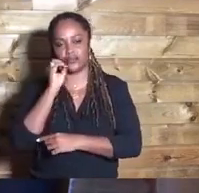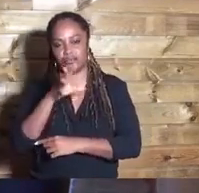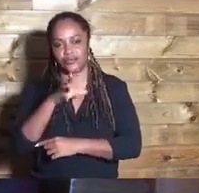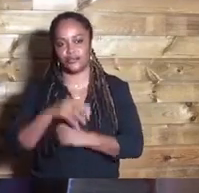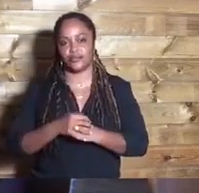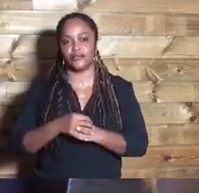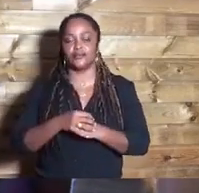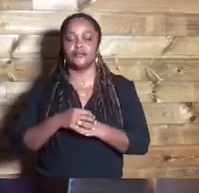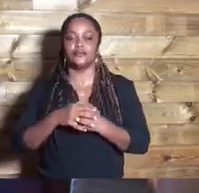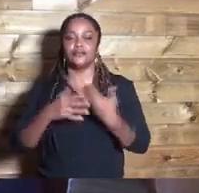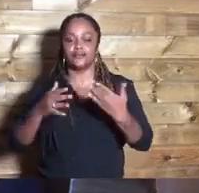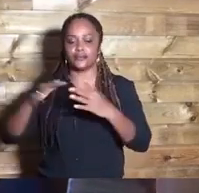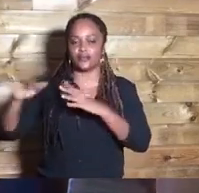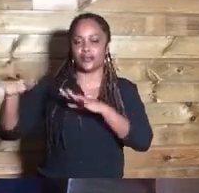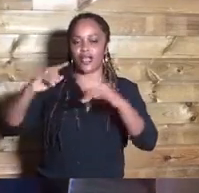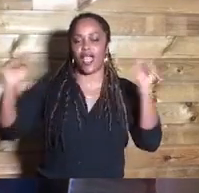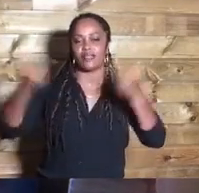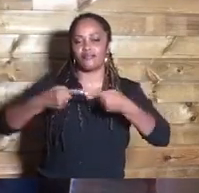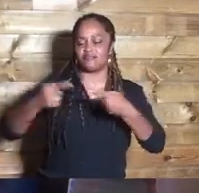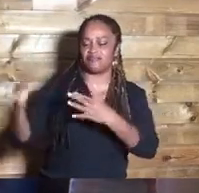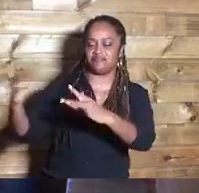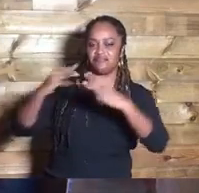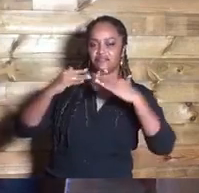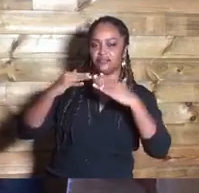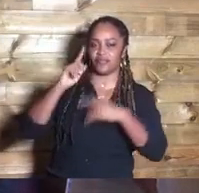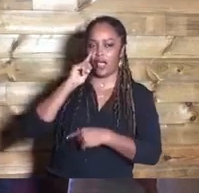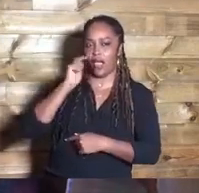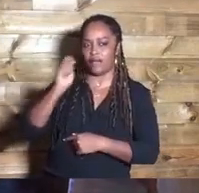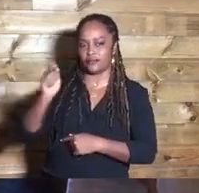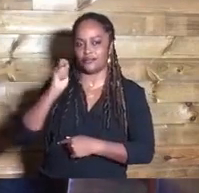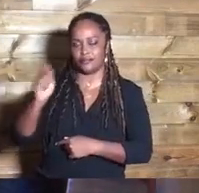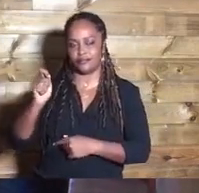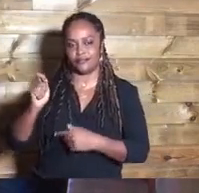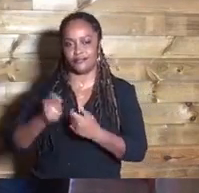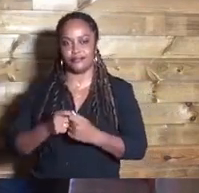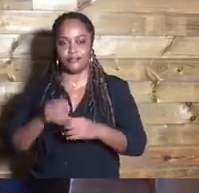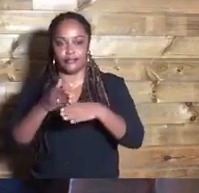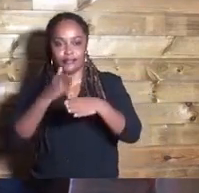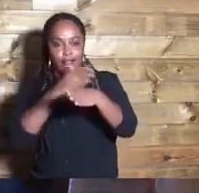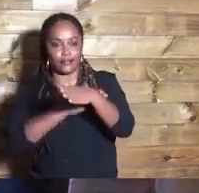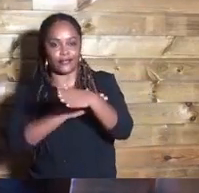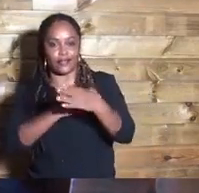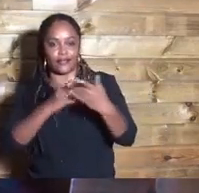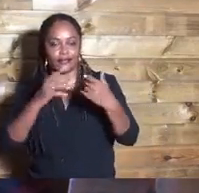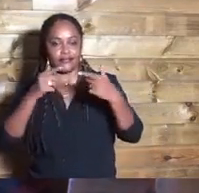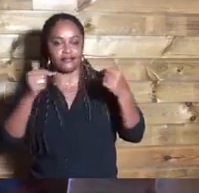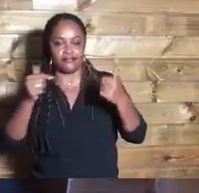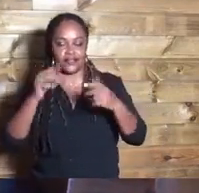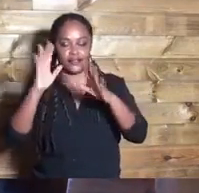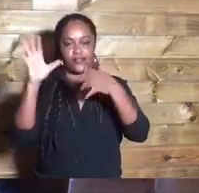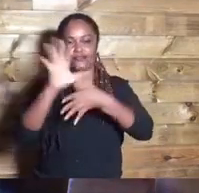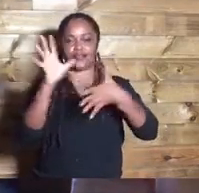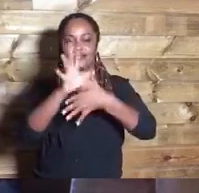a envahi nous. Faut nous faire attention, tant qu'à passer.